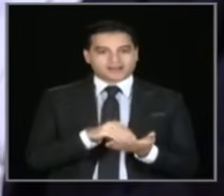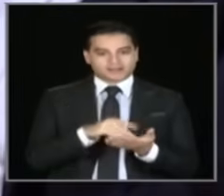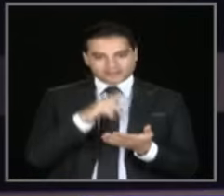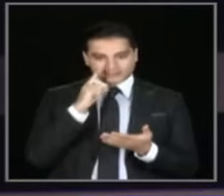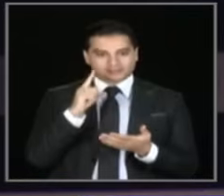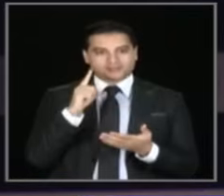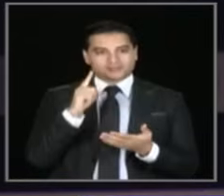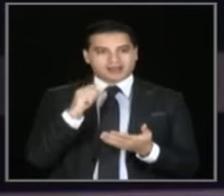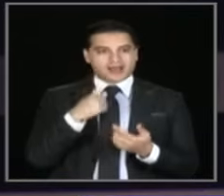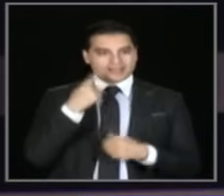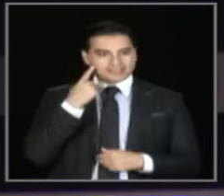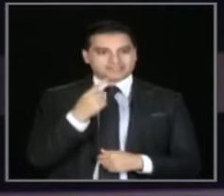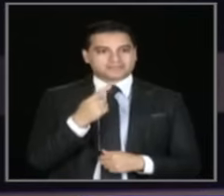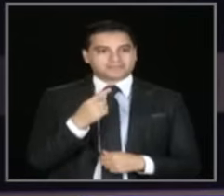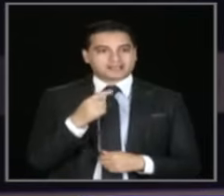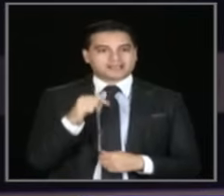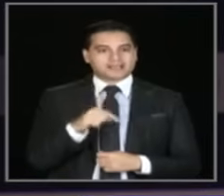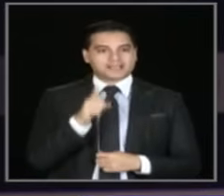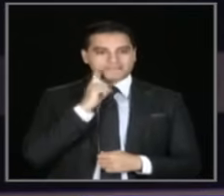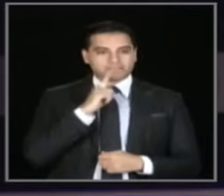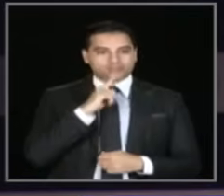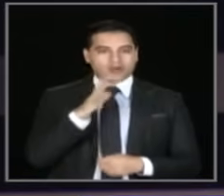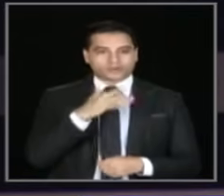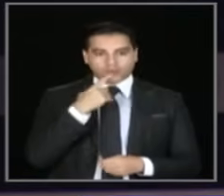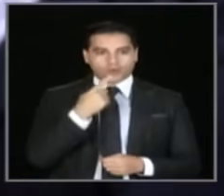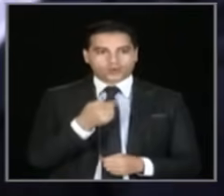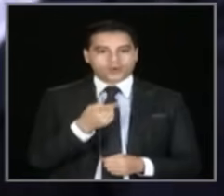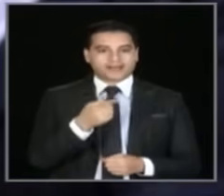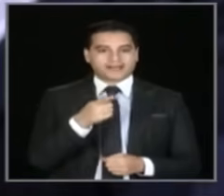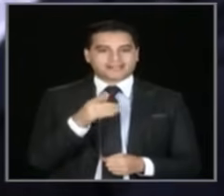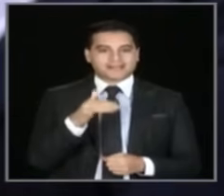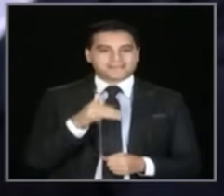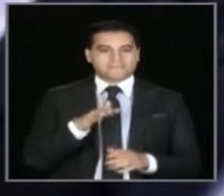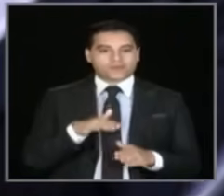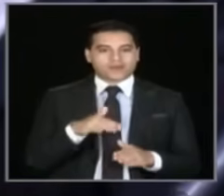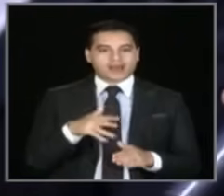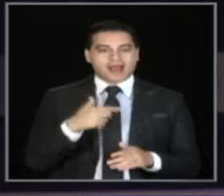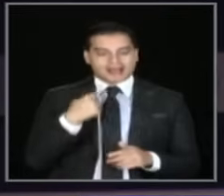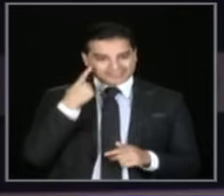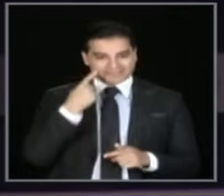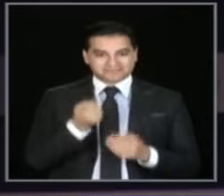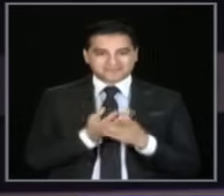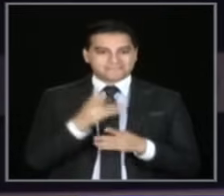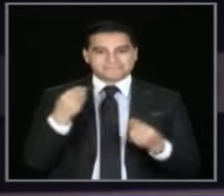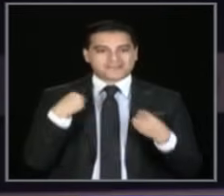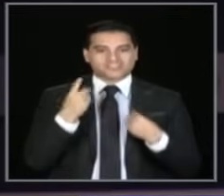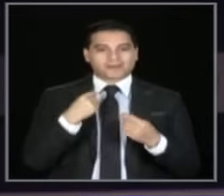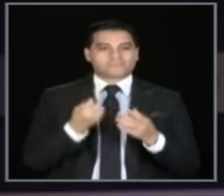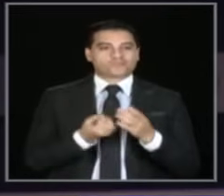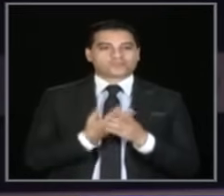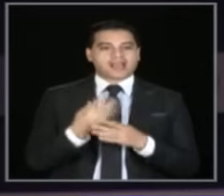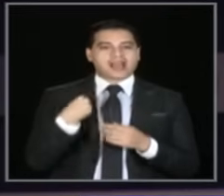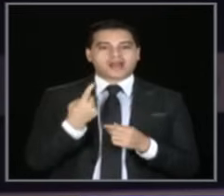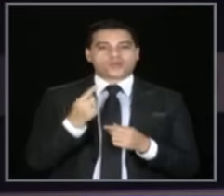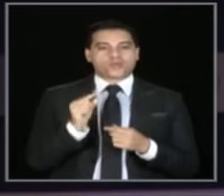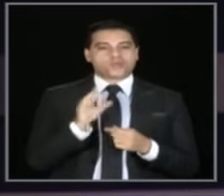النهارده. انا سمعت بقى ان انت ما كنتيش عايزه حد يقول لي انك موجوده. أوه. وعايز اقول لك حاجه فعلا ما حدش قال لي. ايوه هم قالوا لي